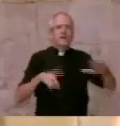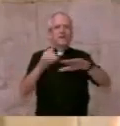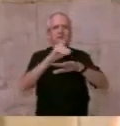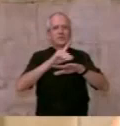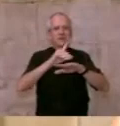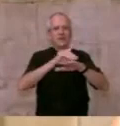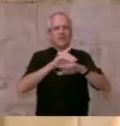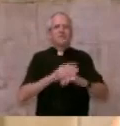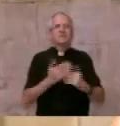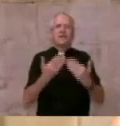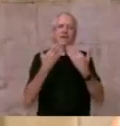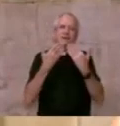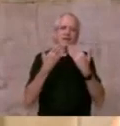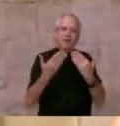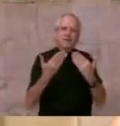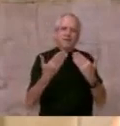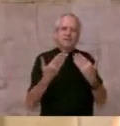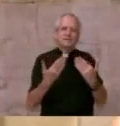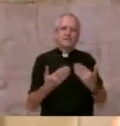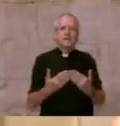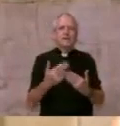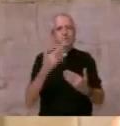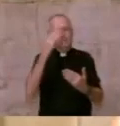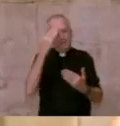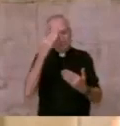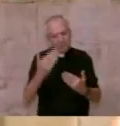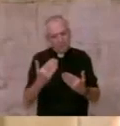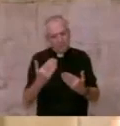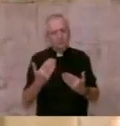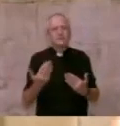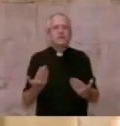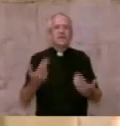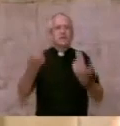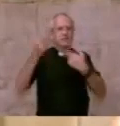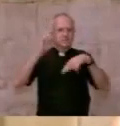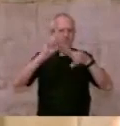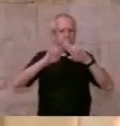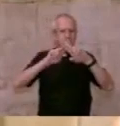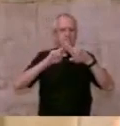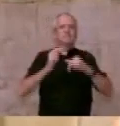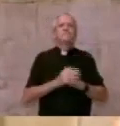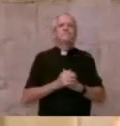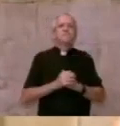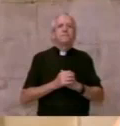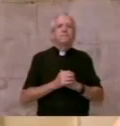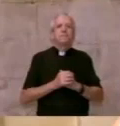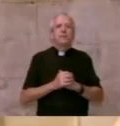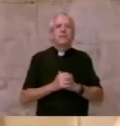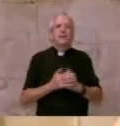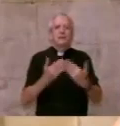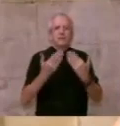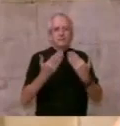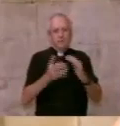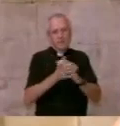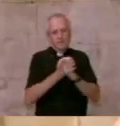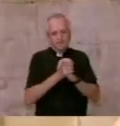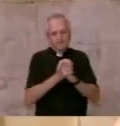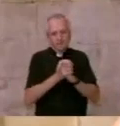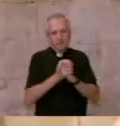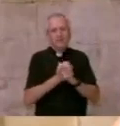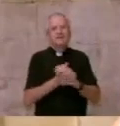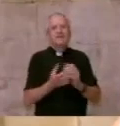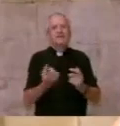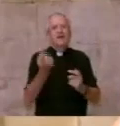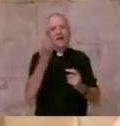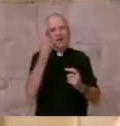diòcesi. Gràcies, honorable conseller. Gràcies, honorable consejero de Interior de la Generalitat de Catalunya. Bon amic i també